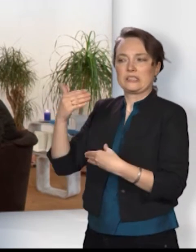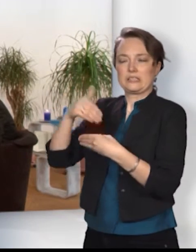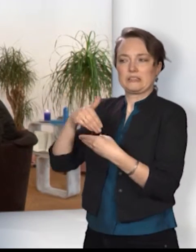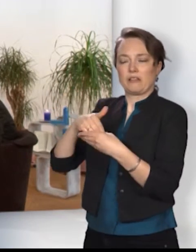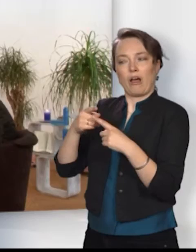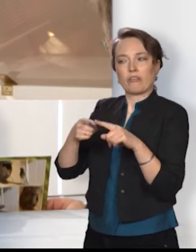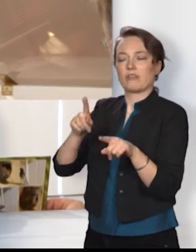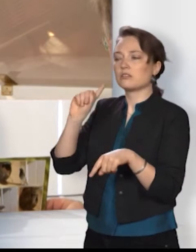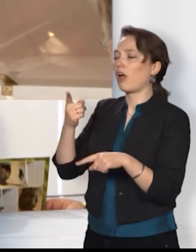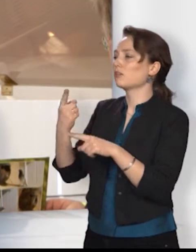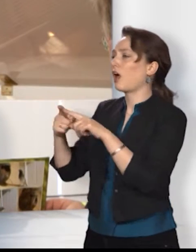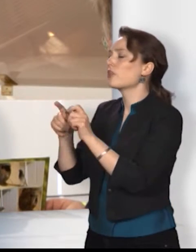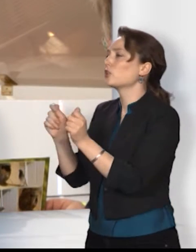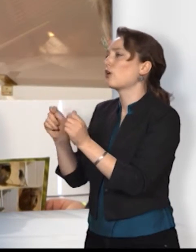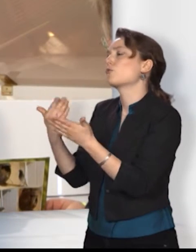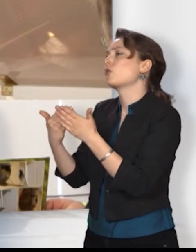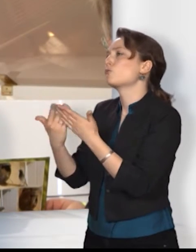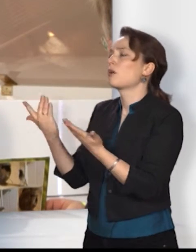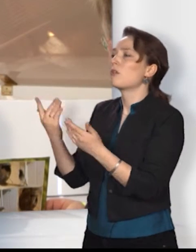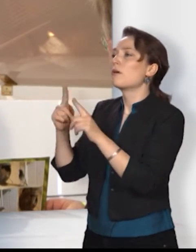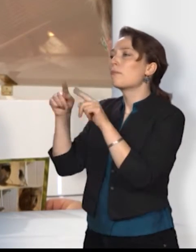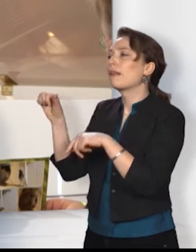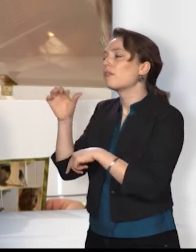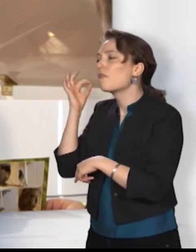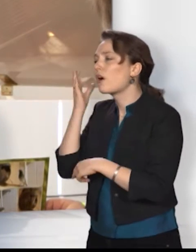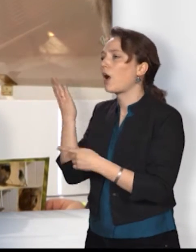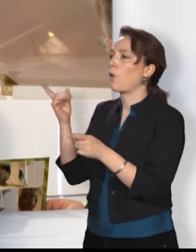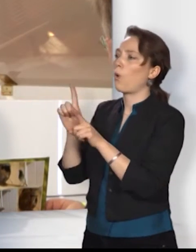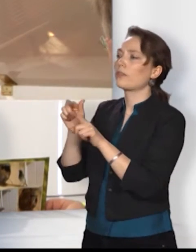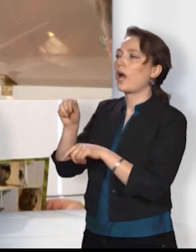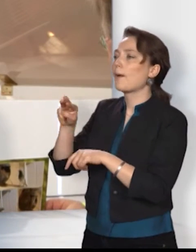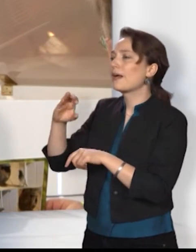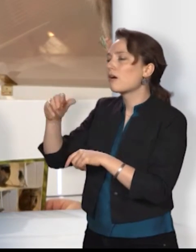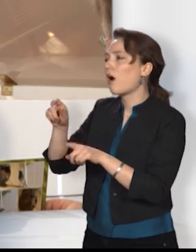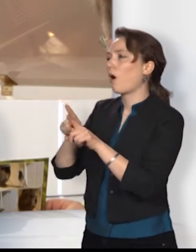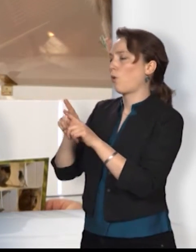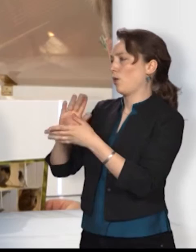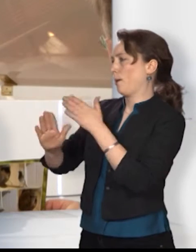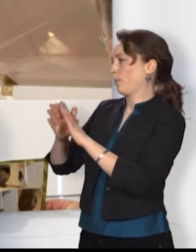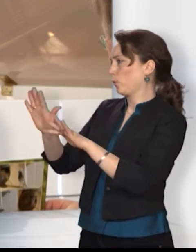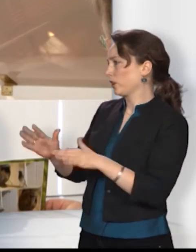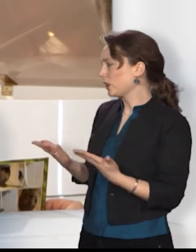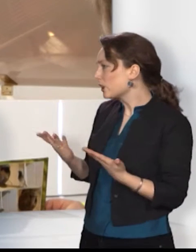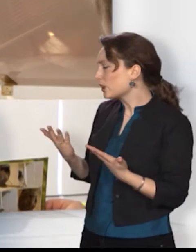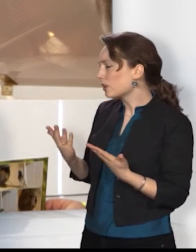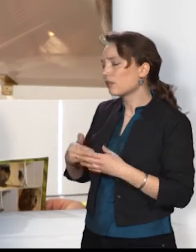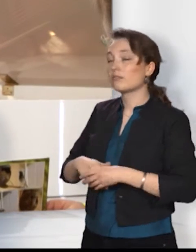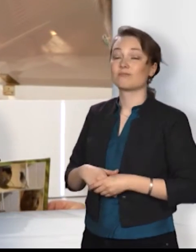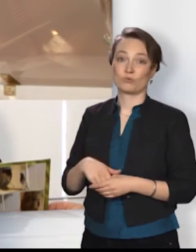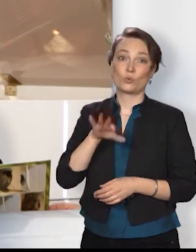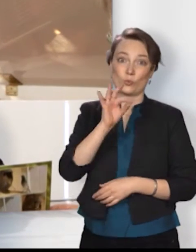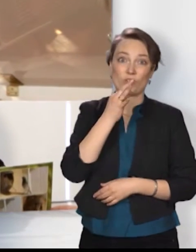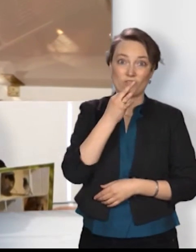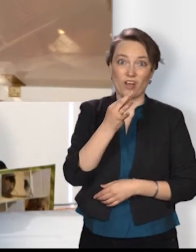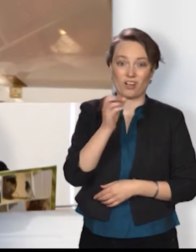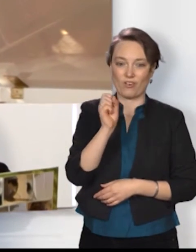in der Bunten finden? Ja, das ist eine gute Frage. Warum müssen das Frauen lesen? Es ist zum